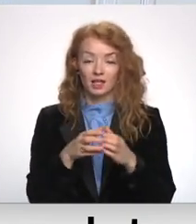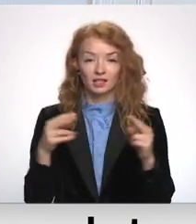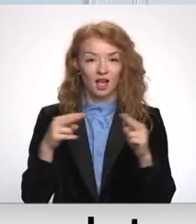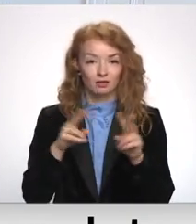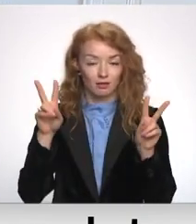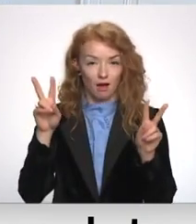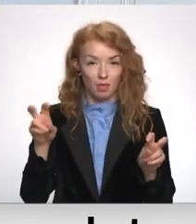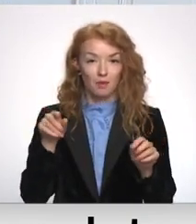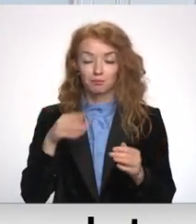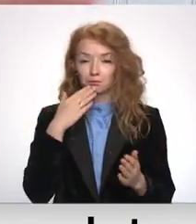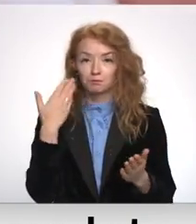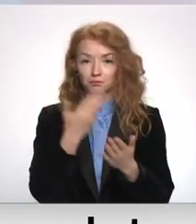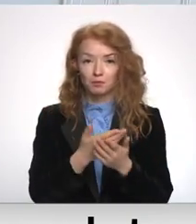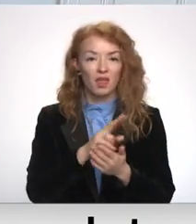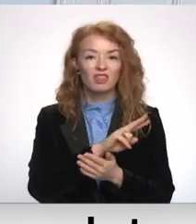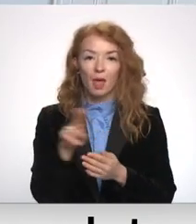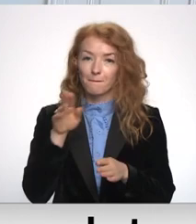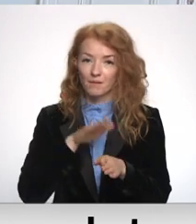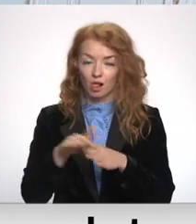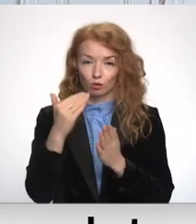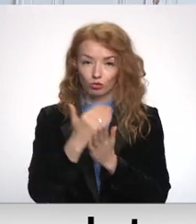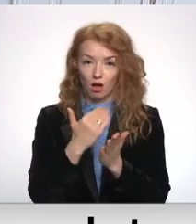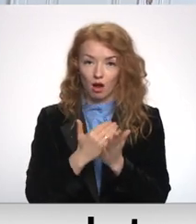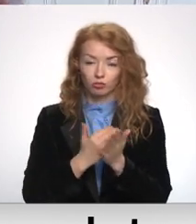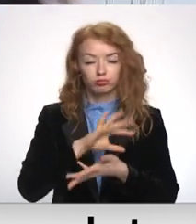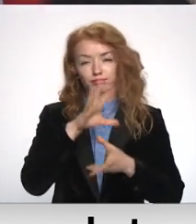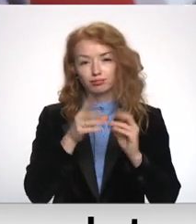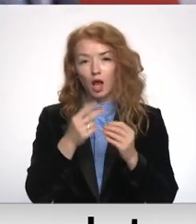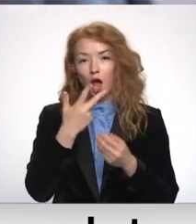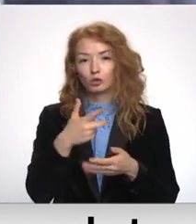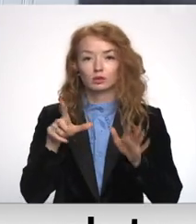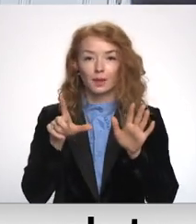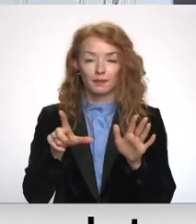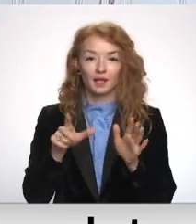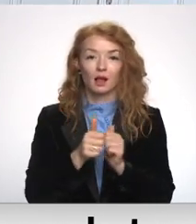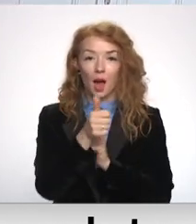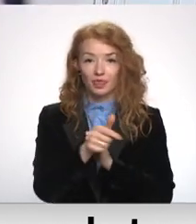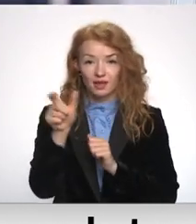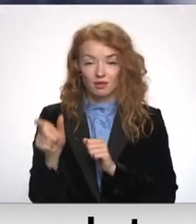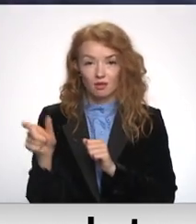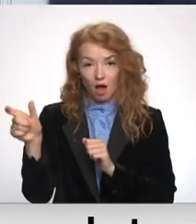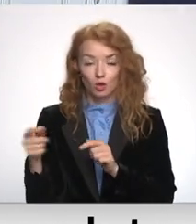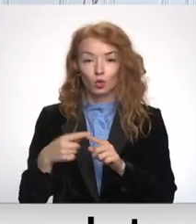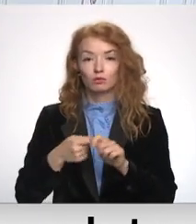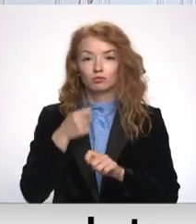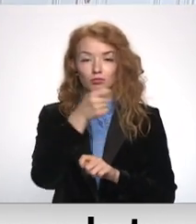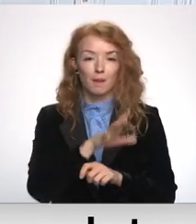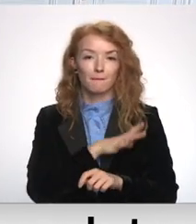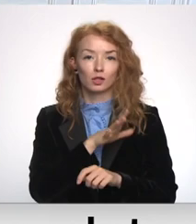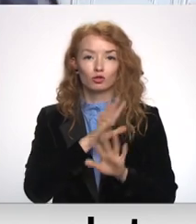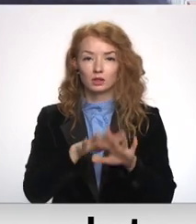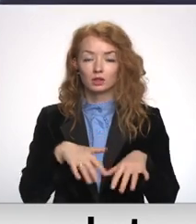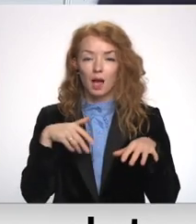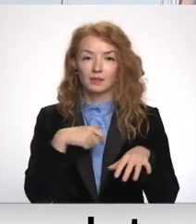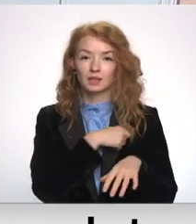Partija vēlēšanām pieteikusi nepilnu sarakstu 87 kandidātus. Premjera amatam Saskaņa izvirzījusi bijušo Saeimas deputātu